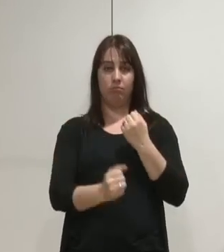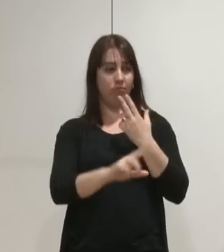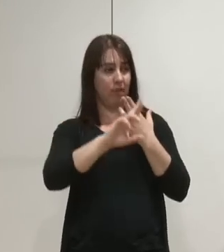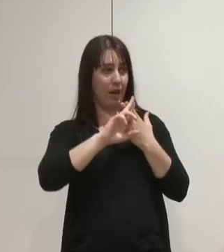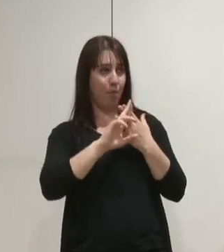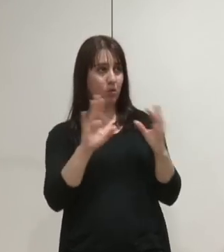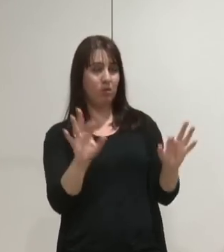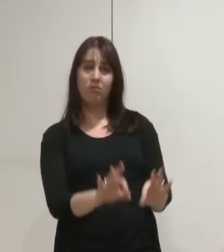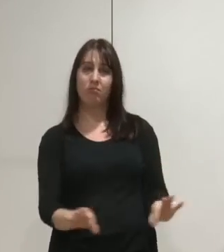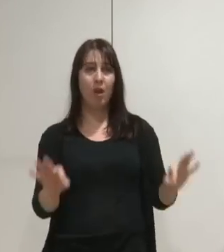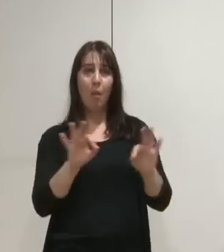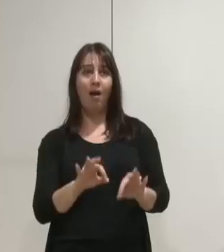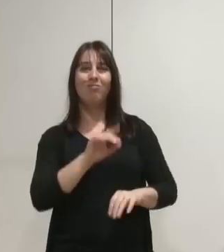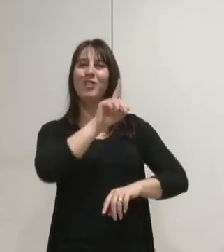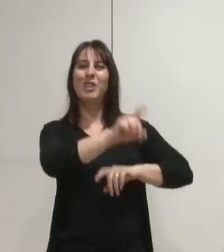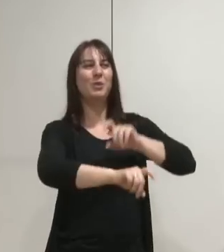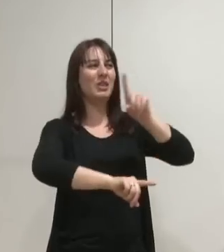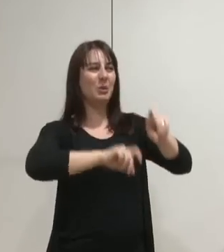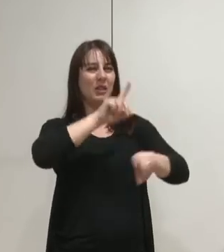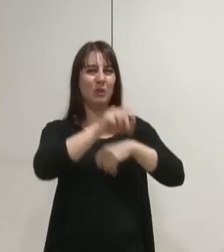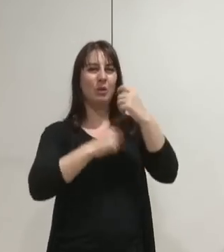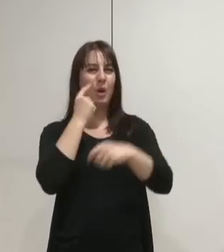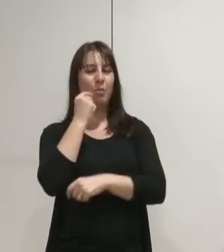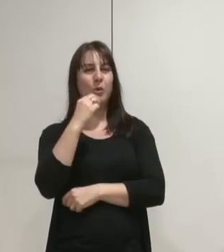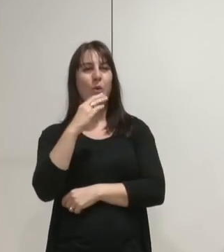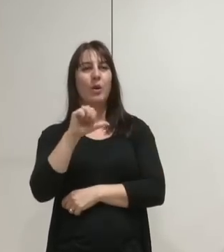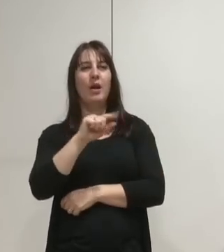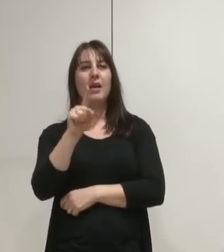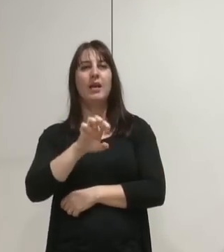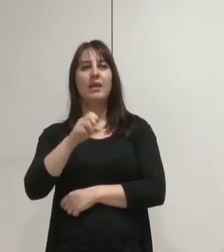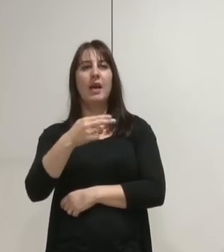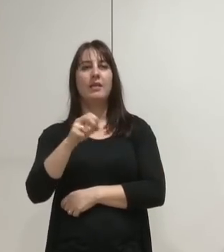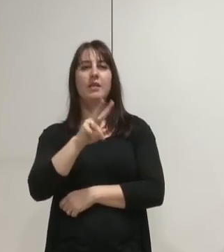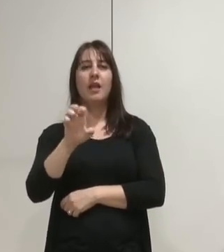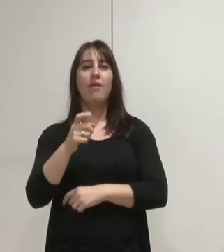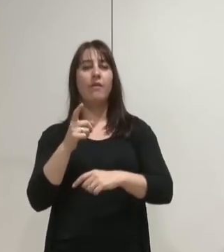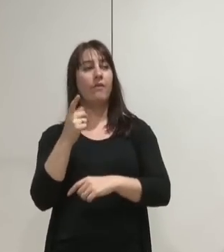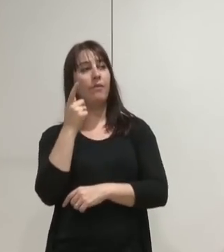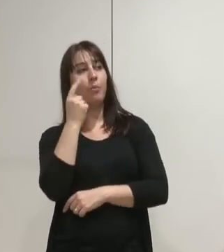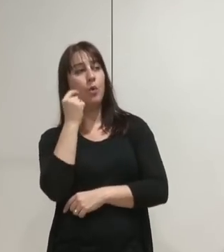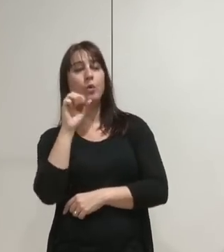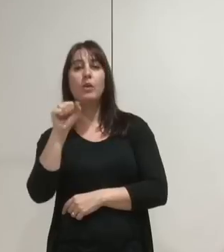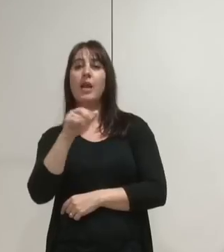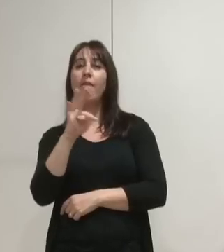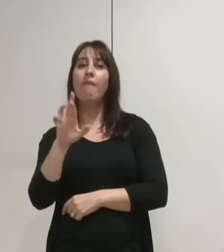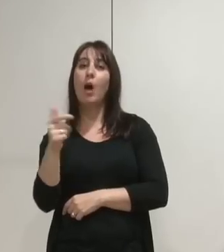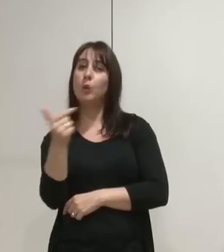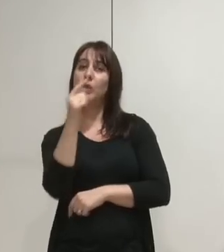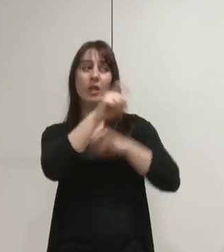aux questions qui ont été posées et par Richard CASNAV et par Jérôme Safar